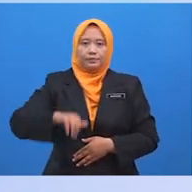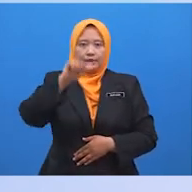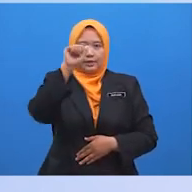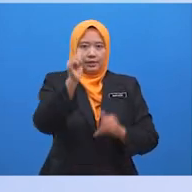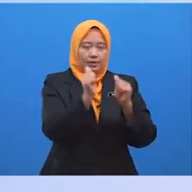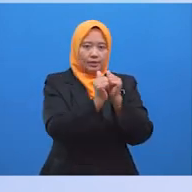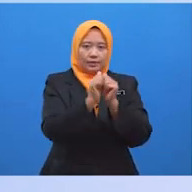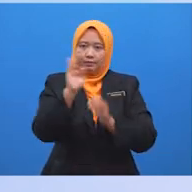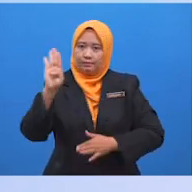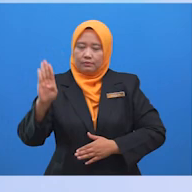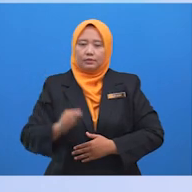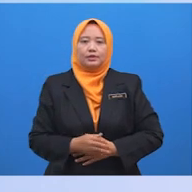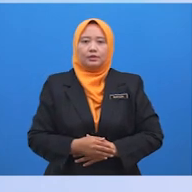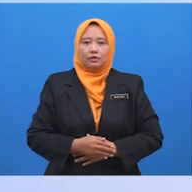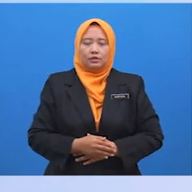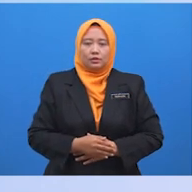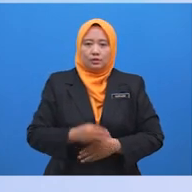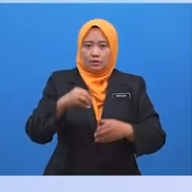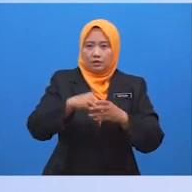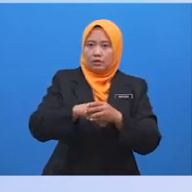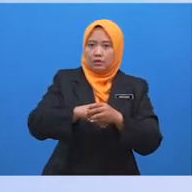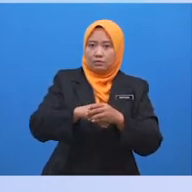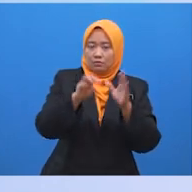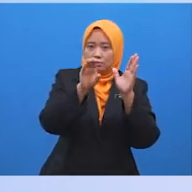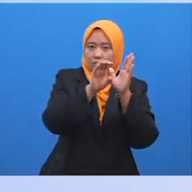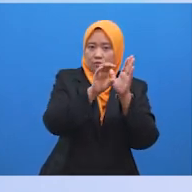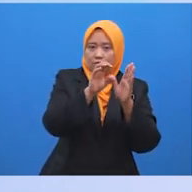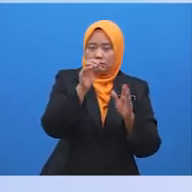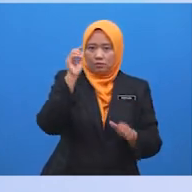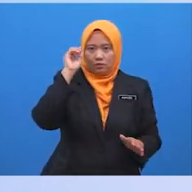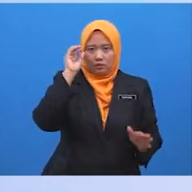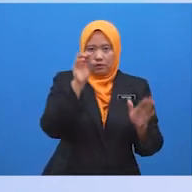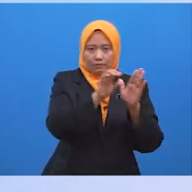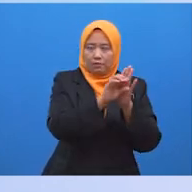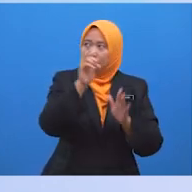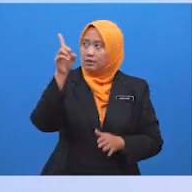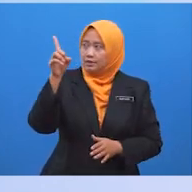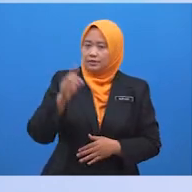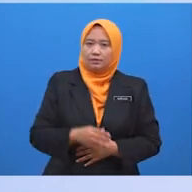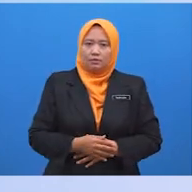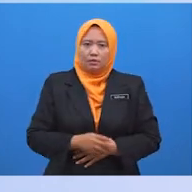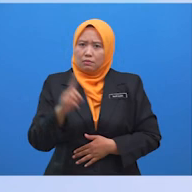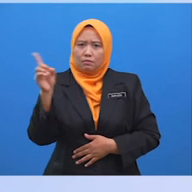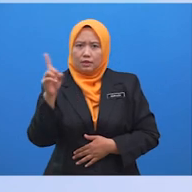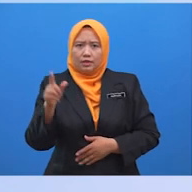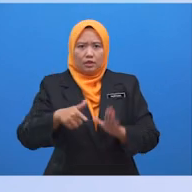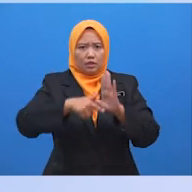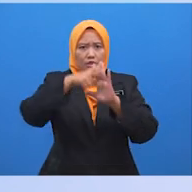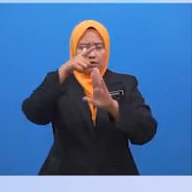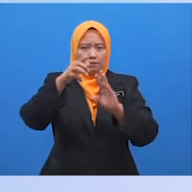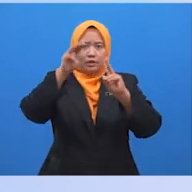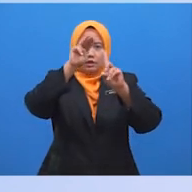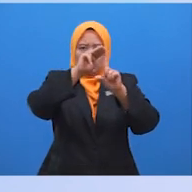Seperti yang ditunjukkan pada skrin, tangga manakah yang lebih curam, murid-murid?